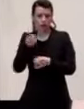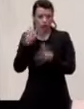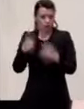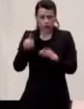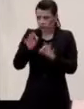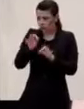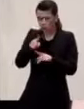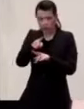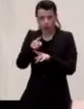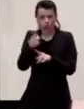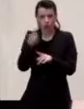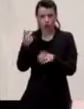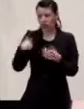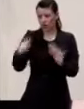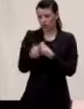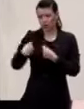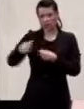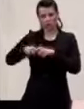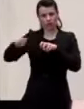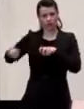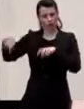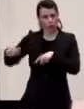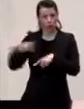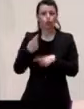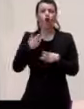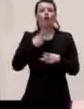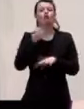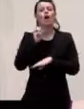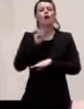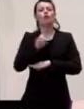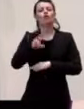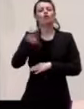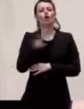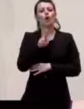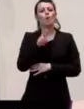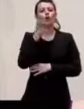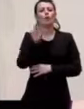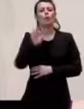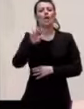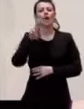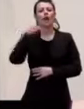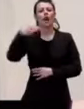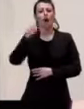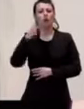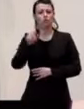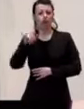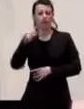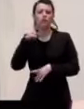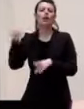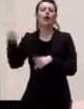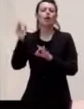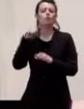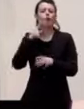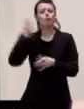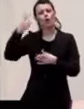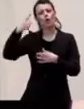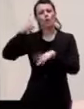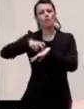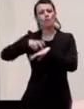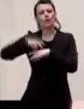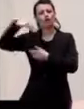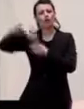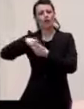peraltro è seduto qua con noi. Il professor Roberto Bernabei, che è professore ordinario di medicina interna dell'Università Cattolica